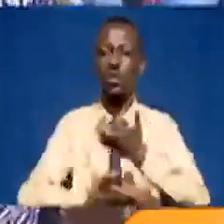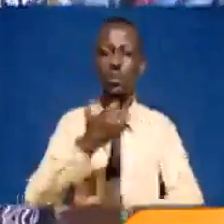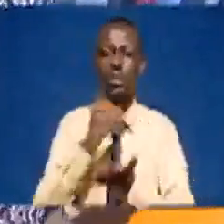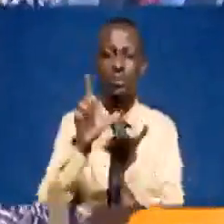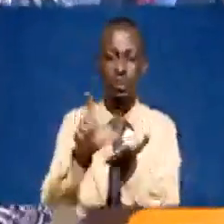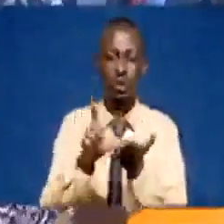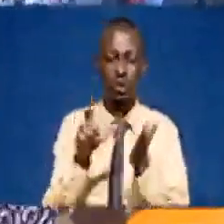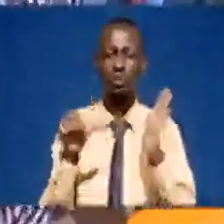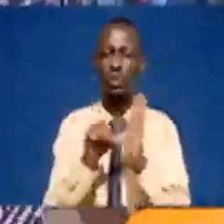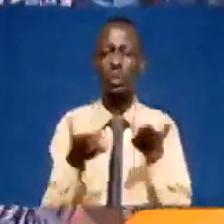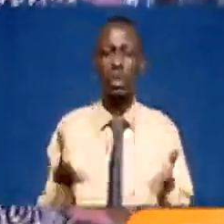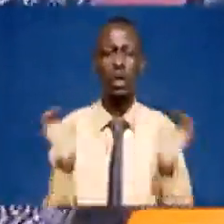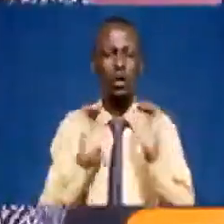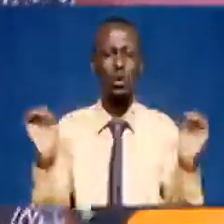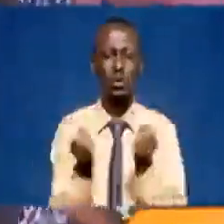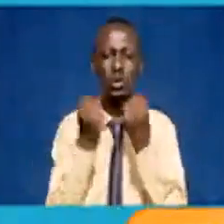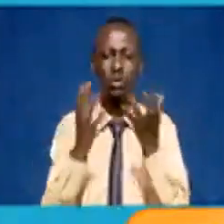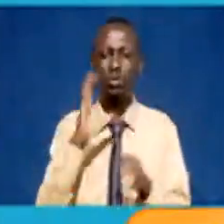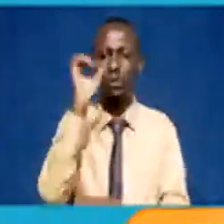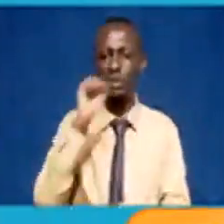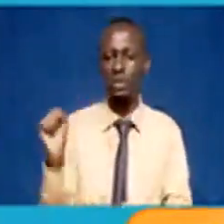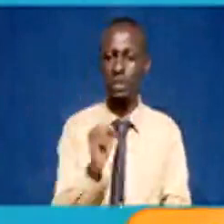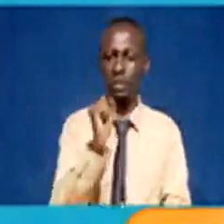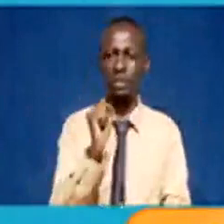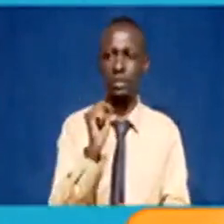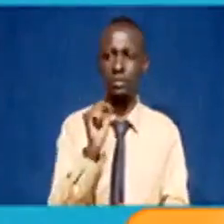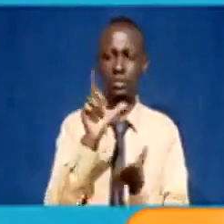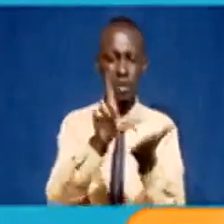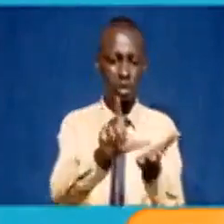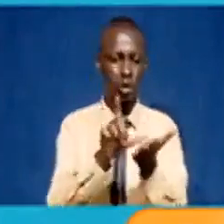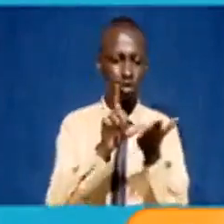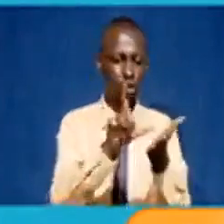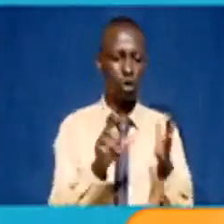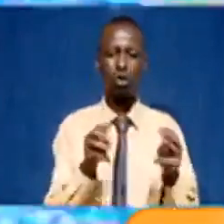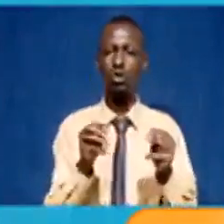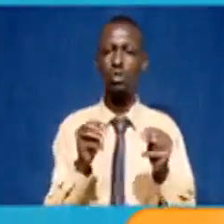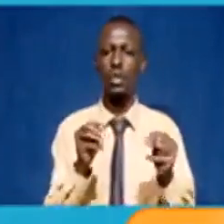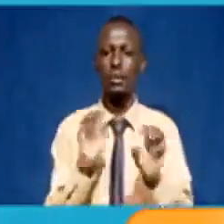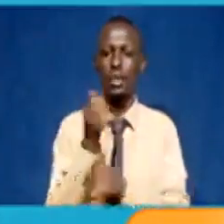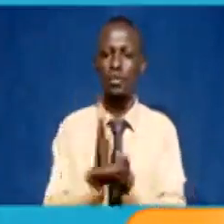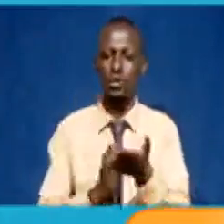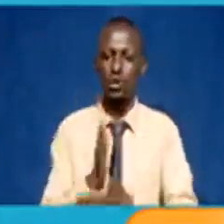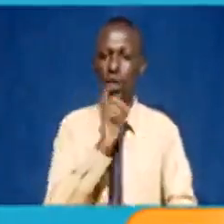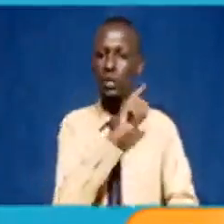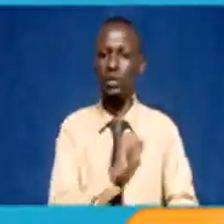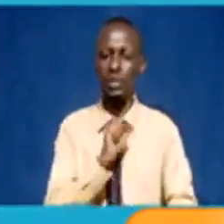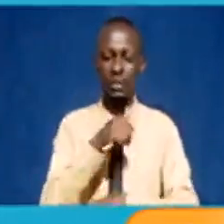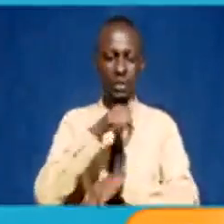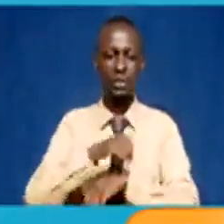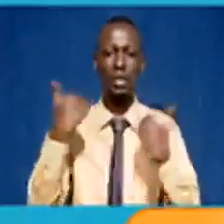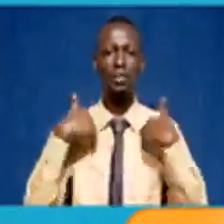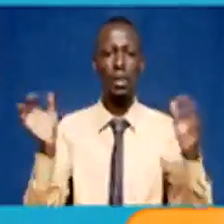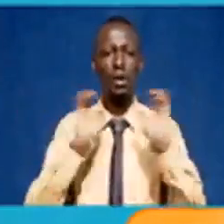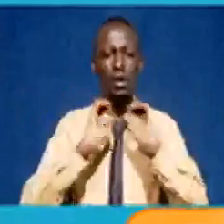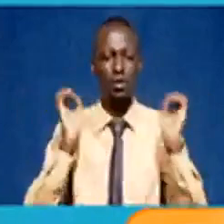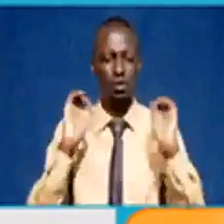si tishio kulingana na mawaziri. Even in the management of debt, they have now made sure that there will be no time